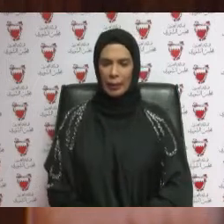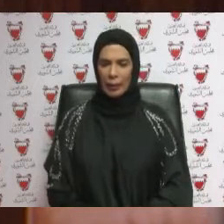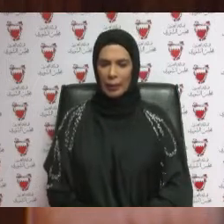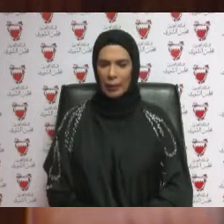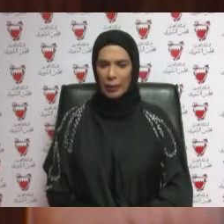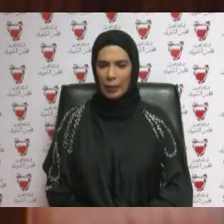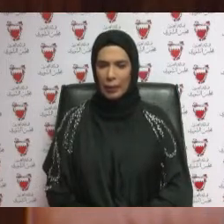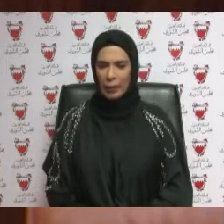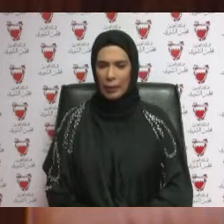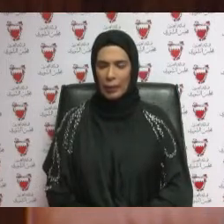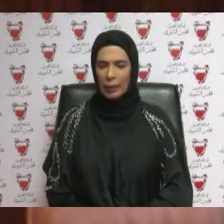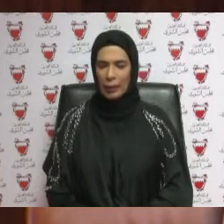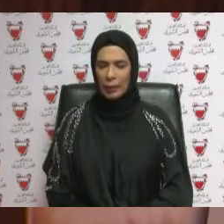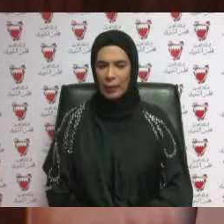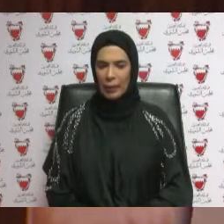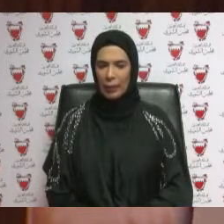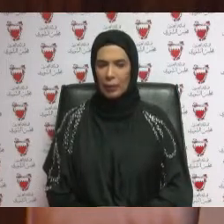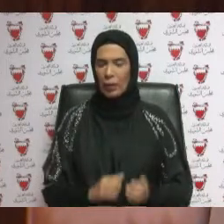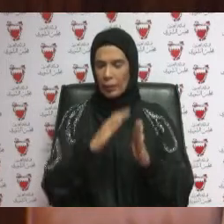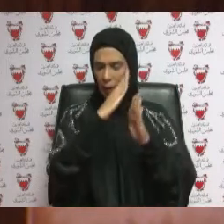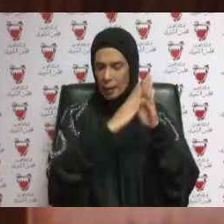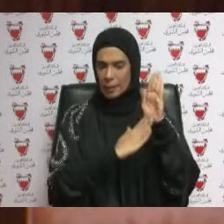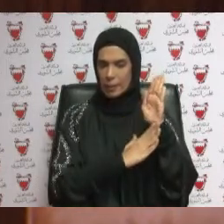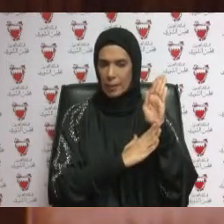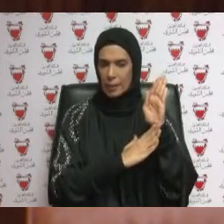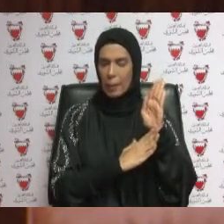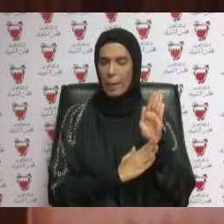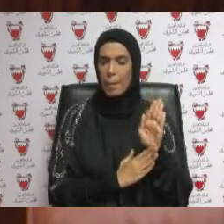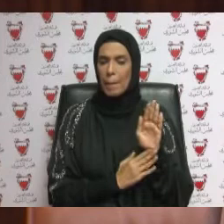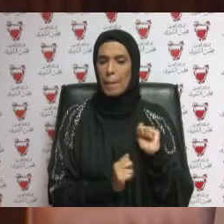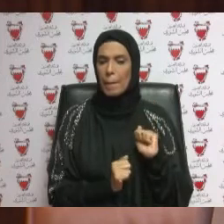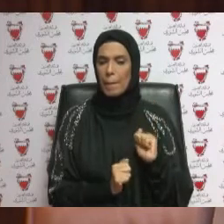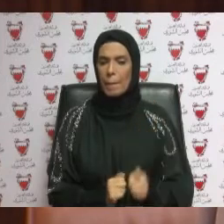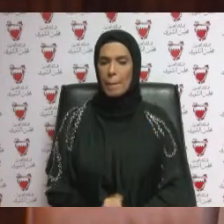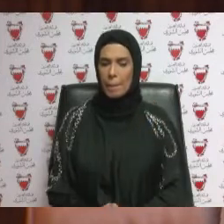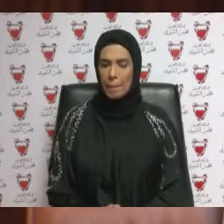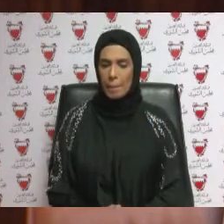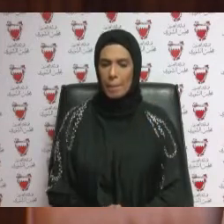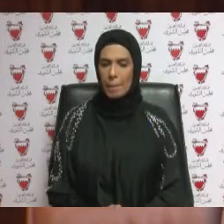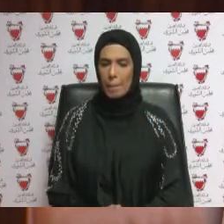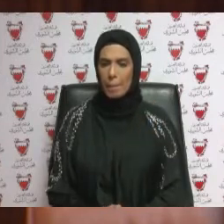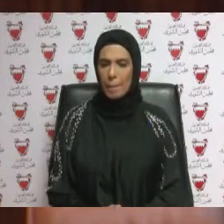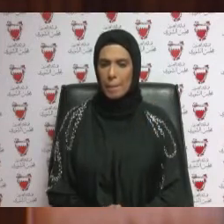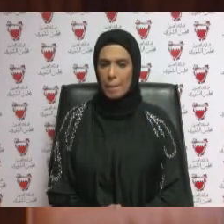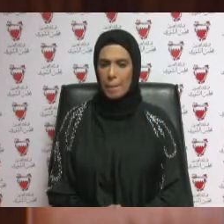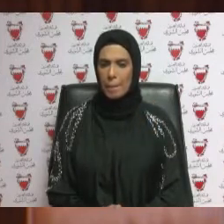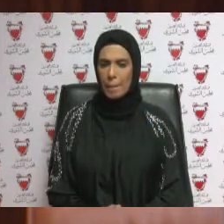ويعني نص مشروع القانون على أساس